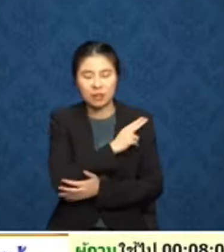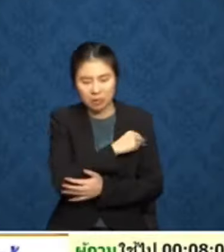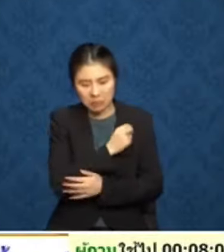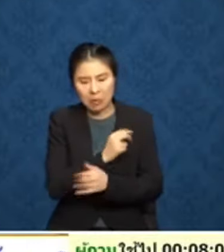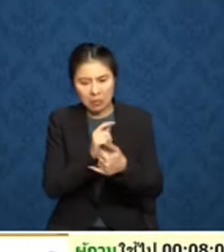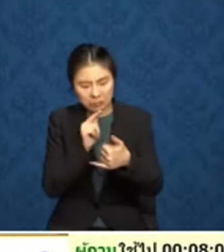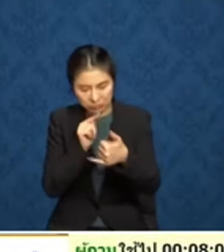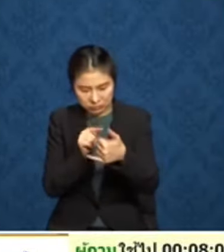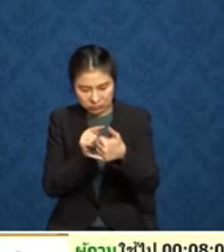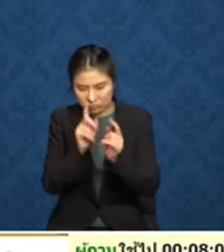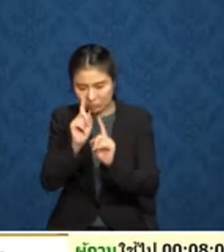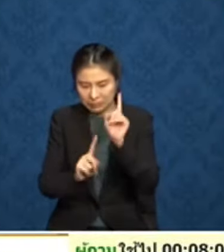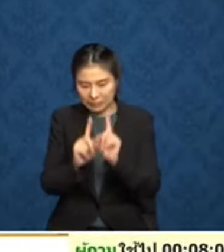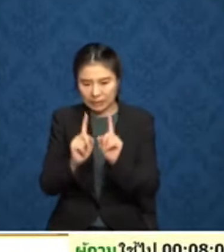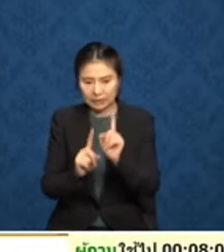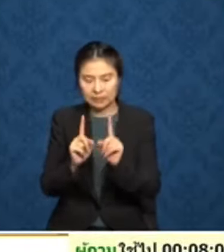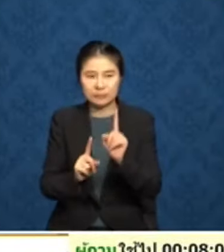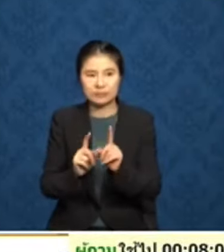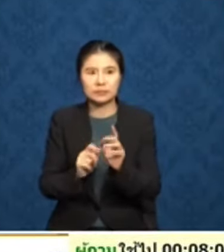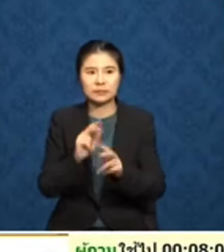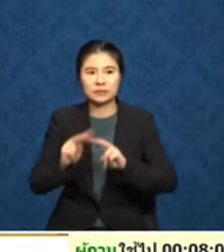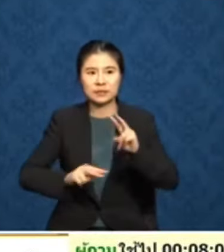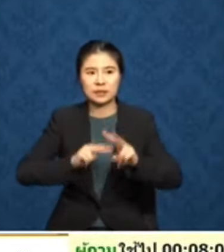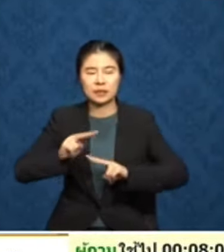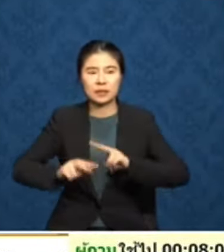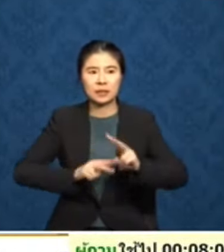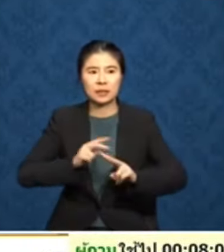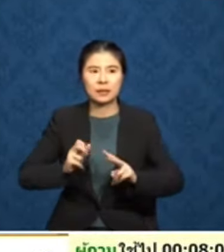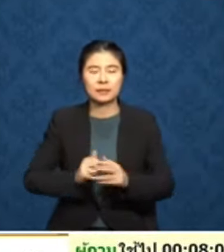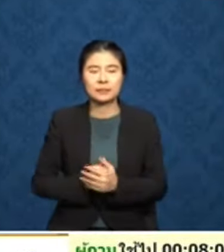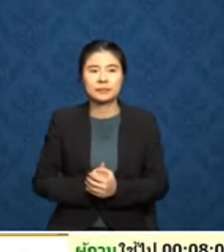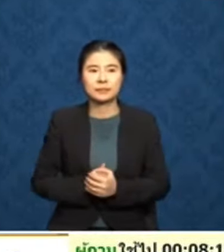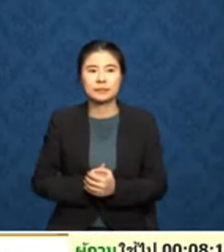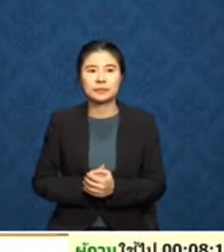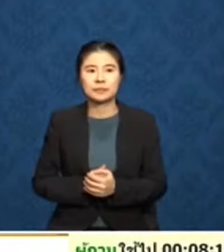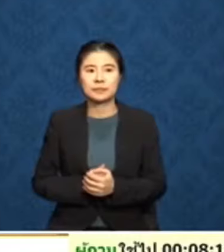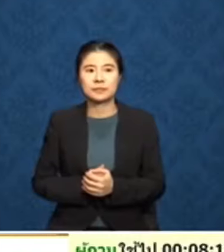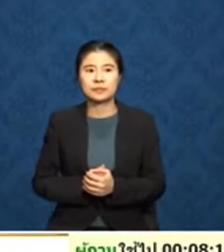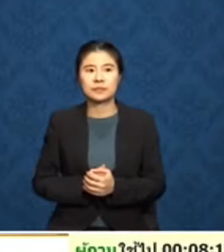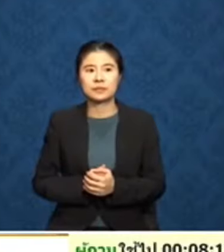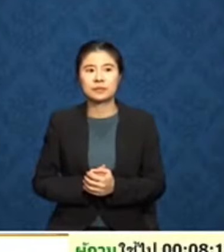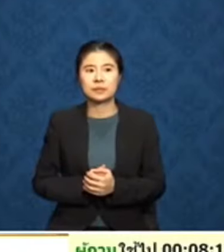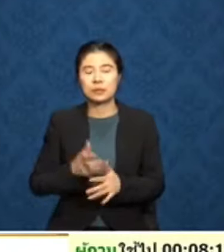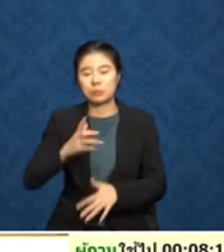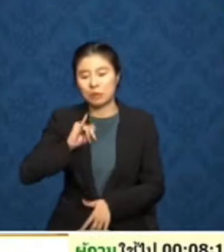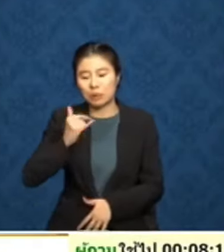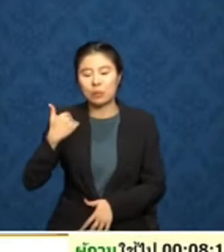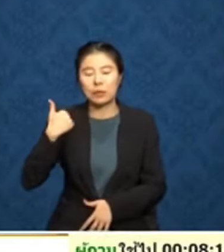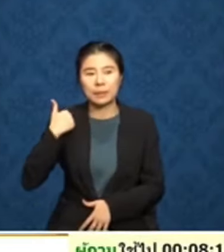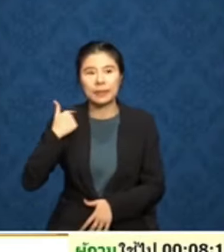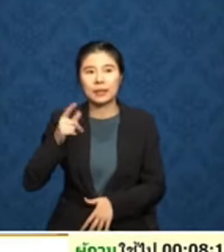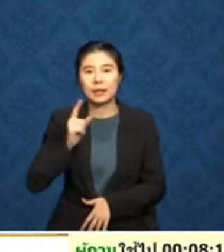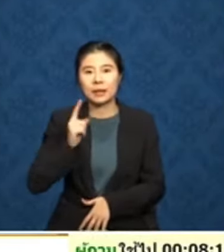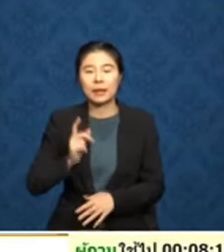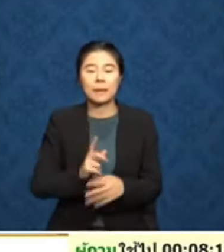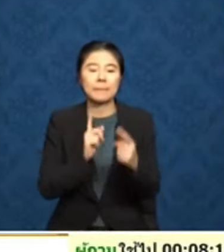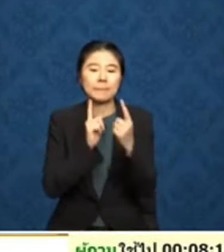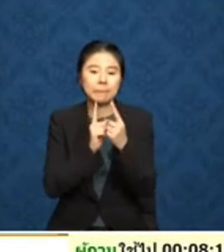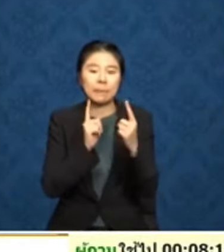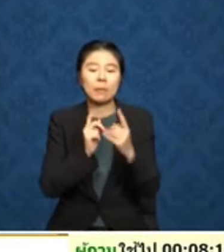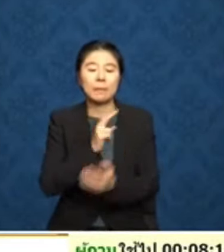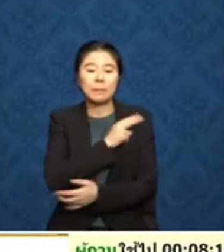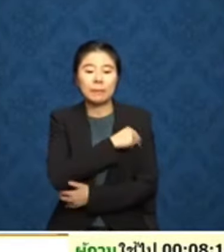เมินใช่ไหมคะบางคนเนี่ยก็คือเวลาไปเจอแพทย์สงบนิ่งค่ะยังไม่ได้เกิดอาการกำเริบ